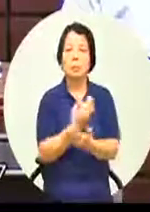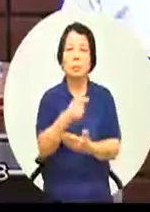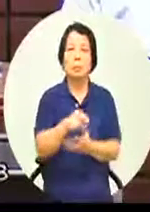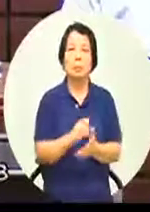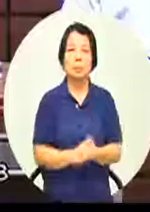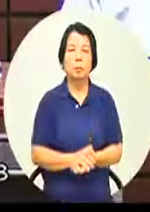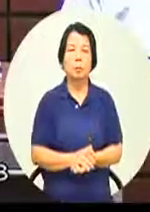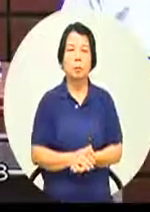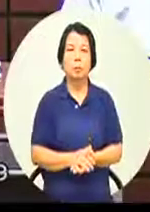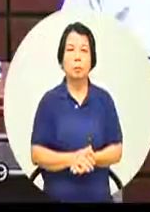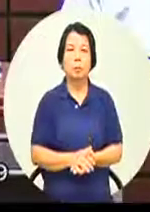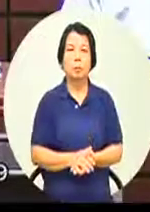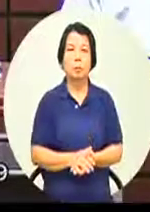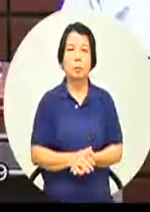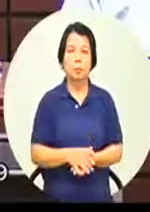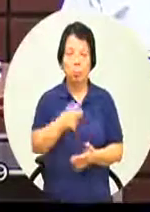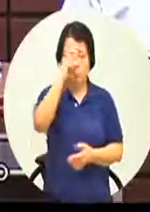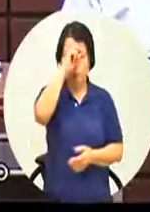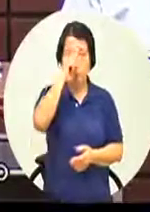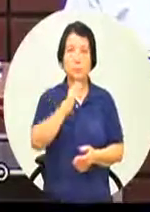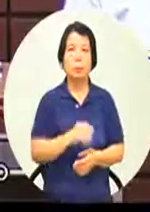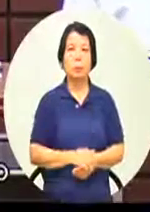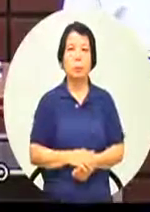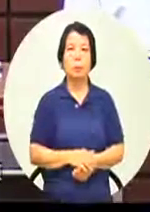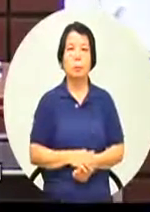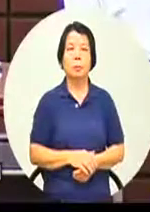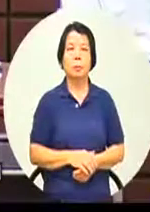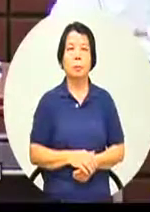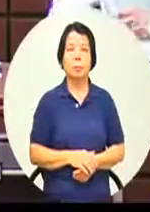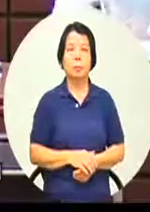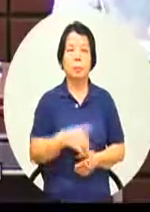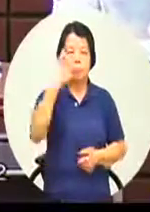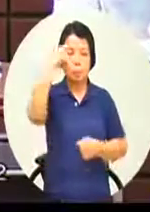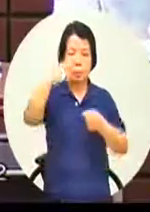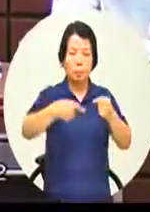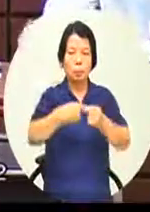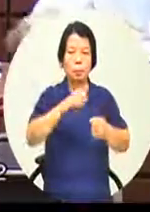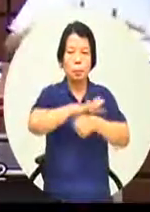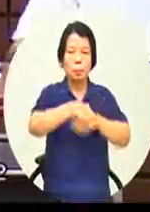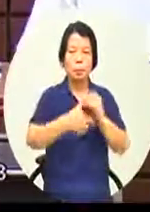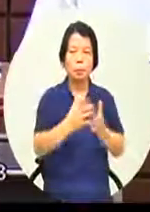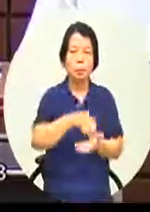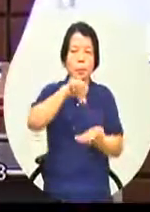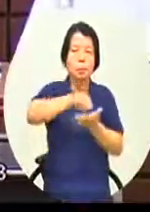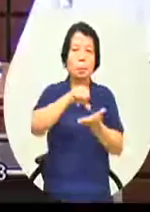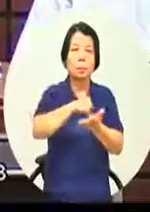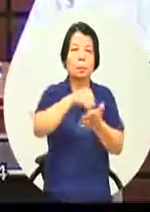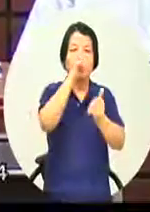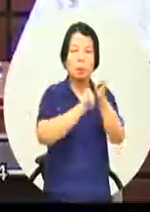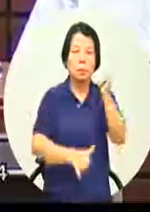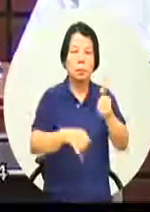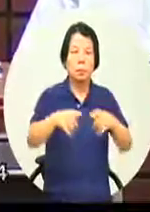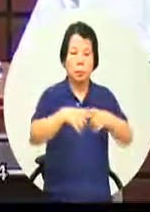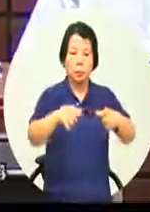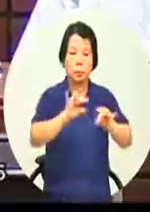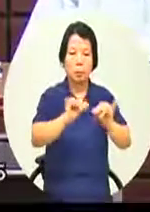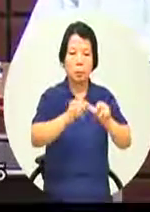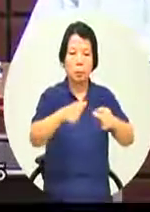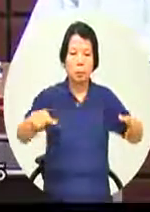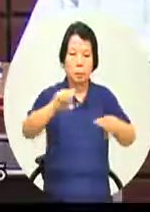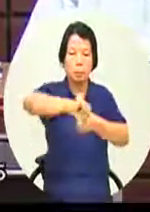这个方面的话，我们希望啊，就是说明年包括生产里地的面积，我们可以